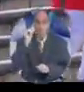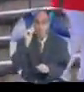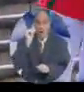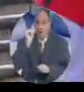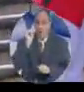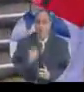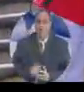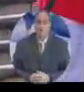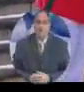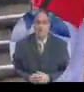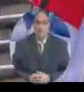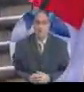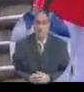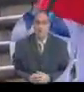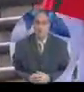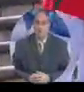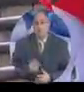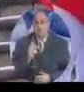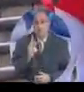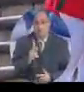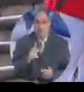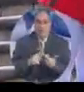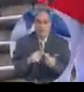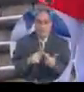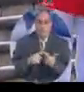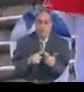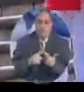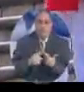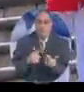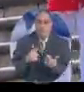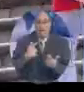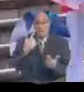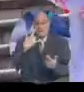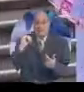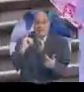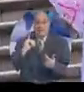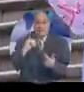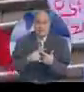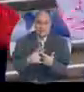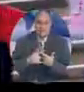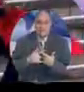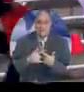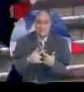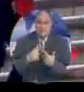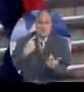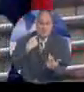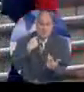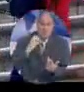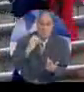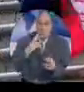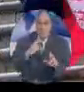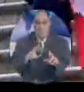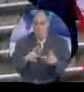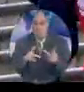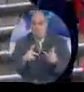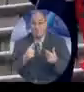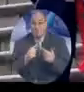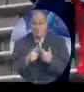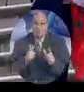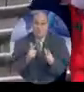المنتخب الجزائري سيضمن أو سيبقي على حظوظه طبعا حظوظه في التأهل لكأس أمم